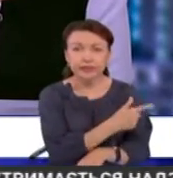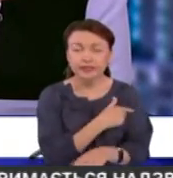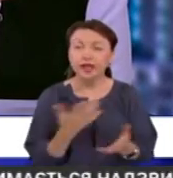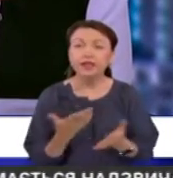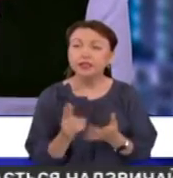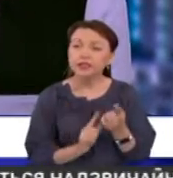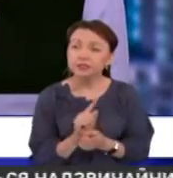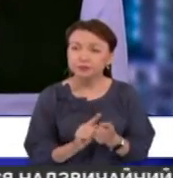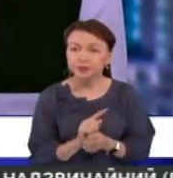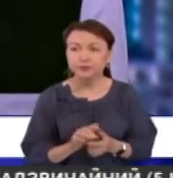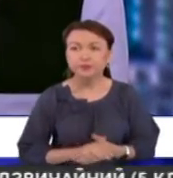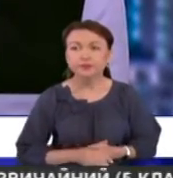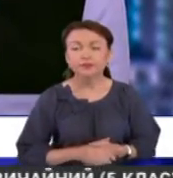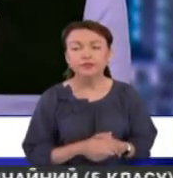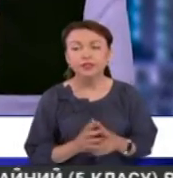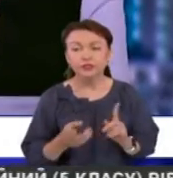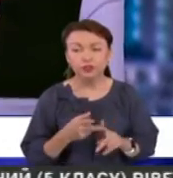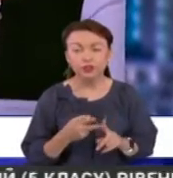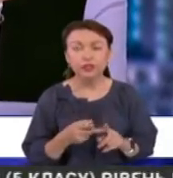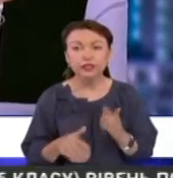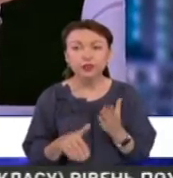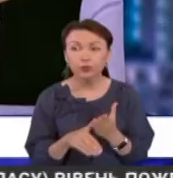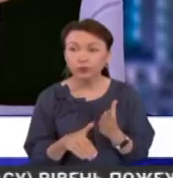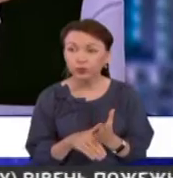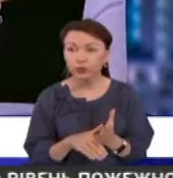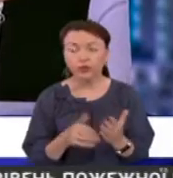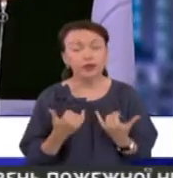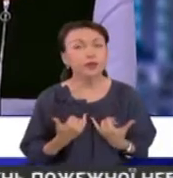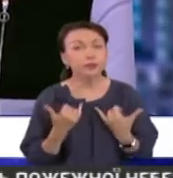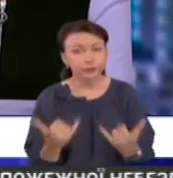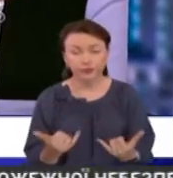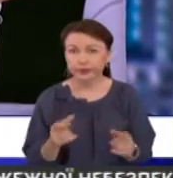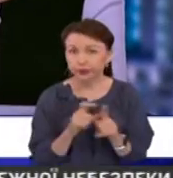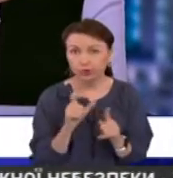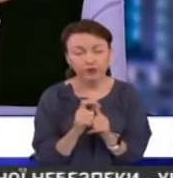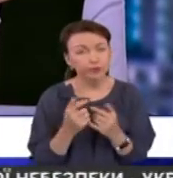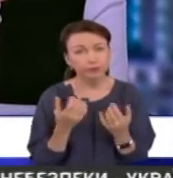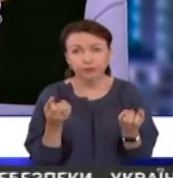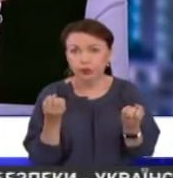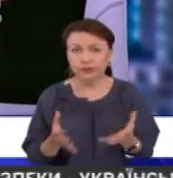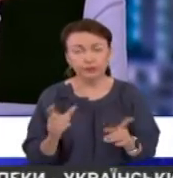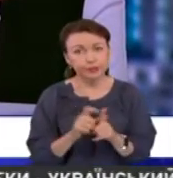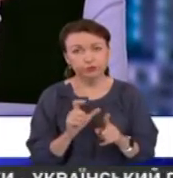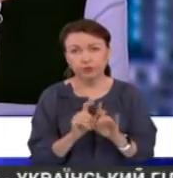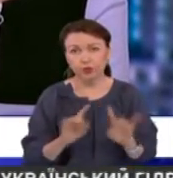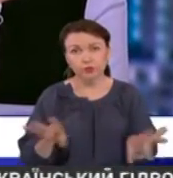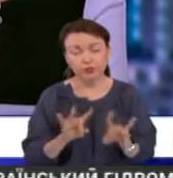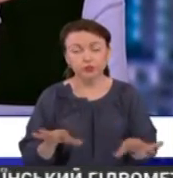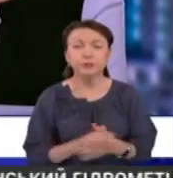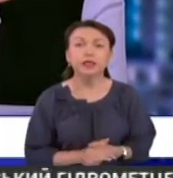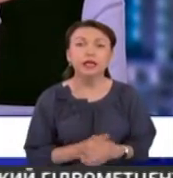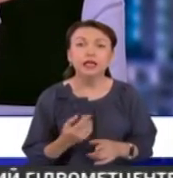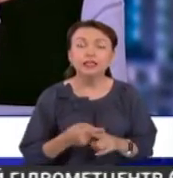очікувати? Вторинна допомога для того, щоб просто, ну, так, сказати просто, простими словами, це вже